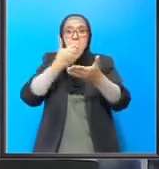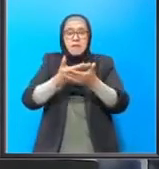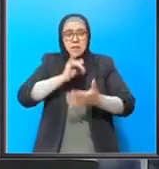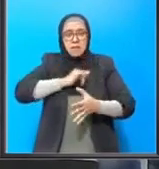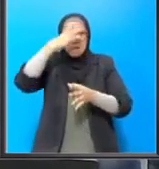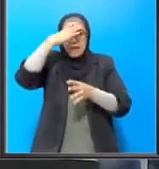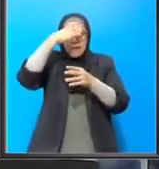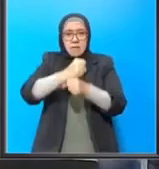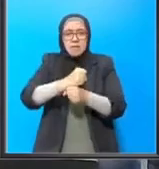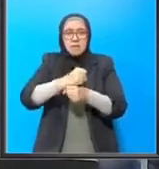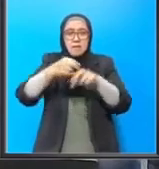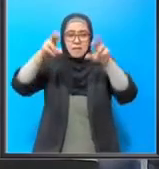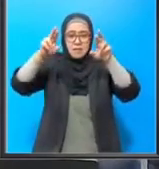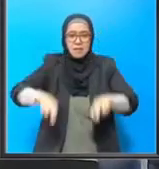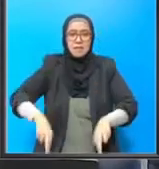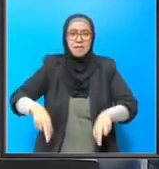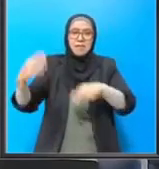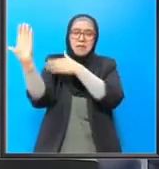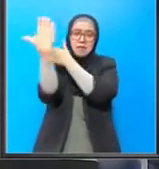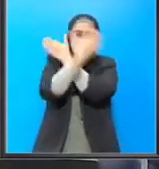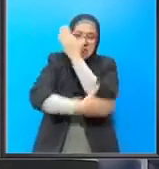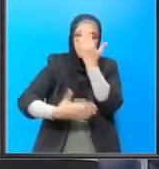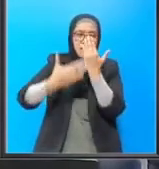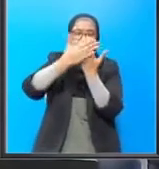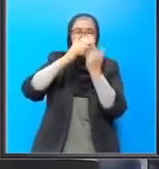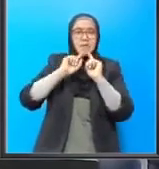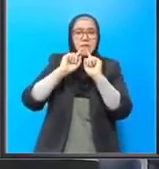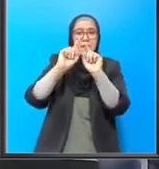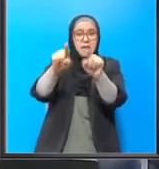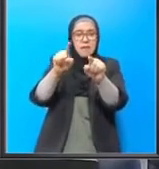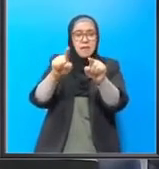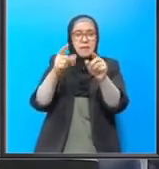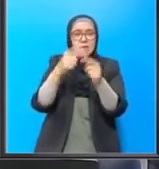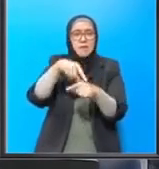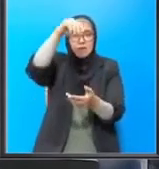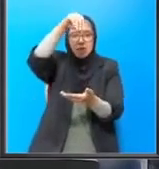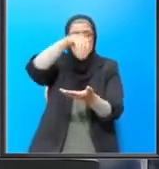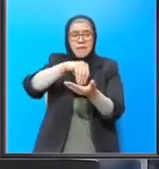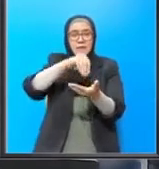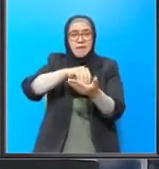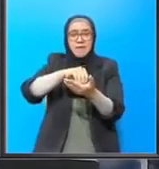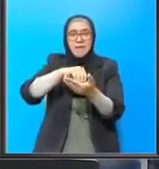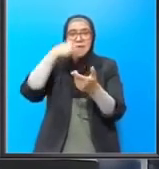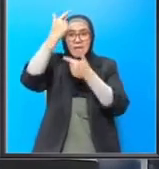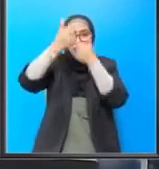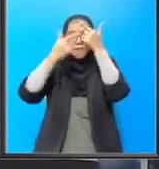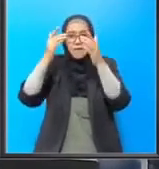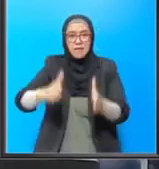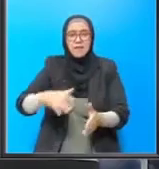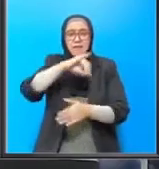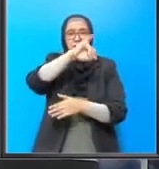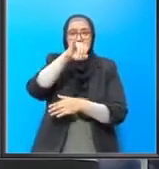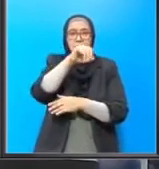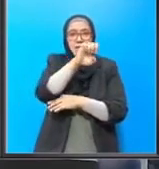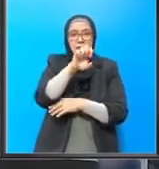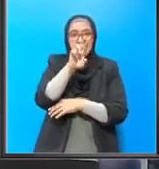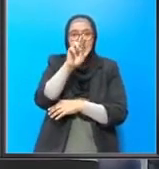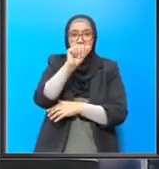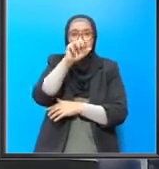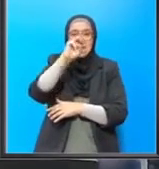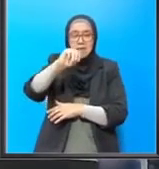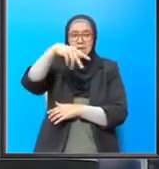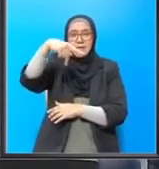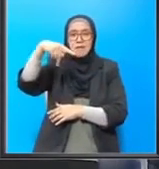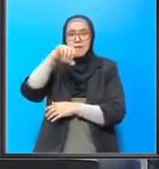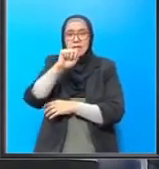rakyat diseluruh negaga akan mengunjungi kawasan selangkut pelancongan Jeram palsu ini dan saya